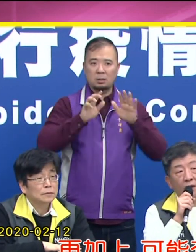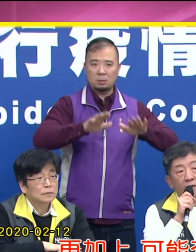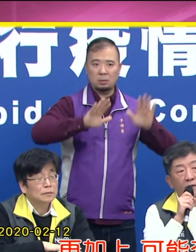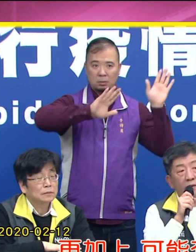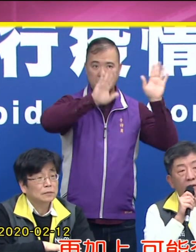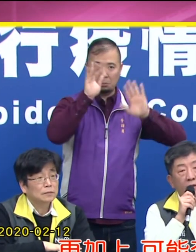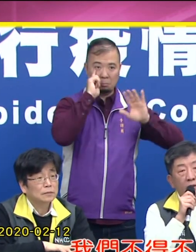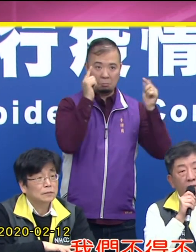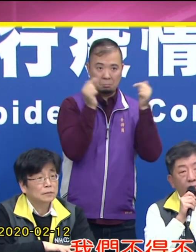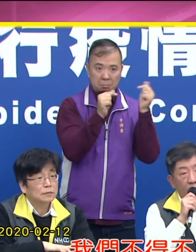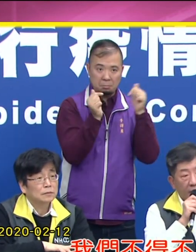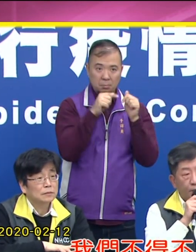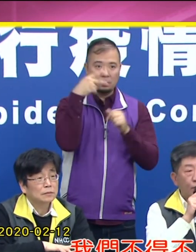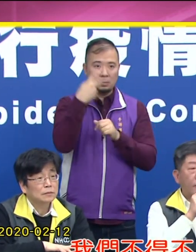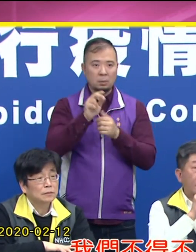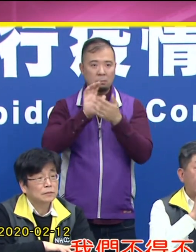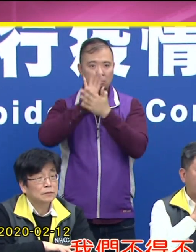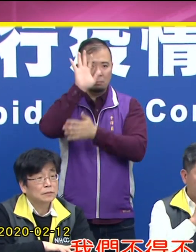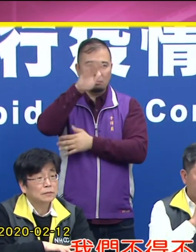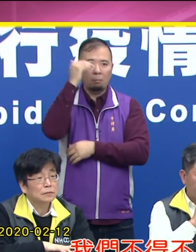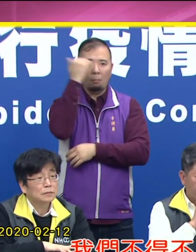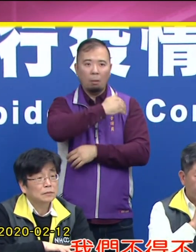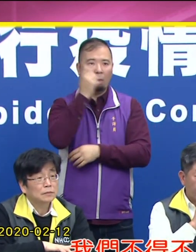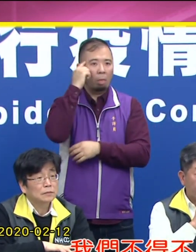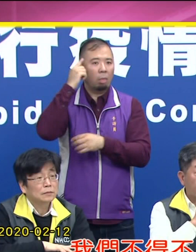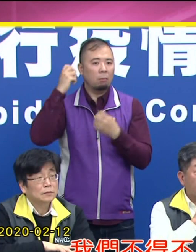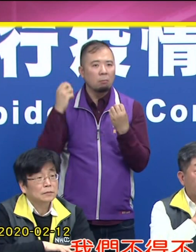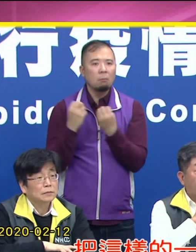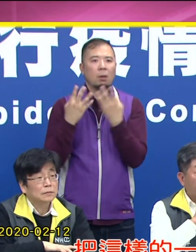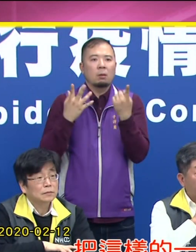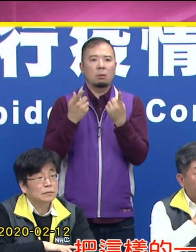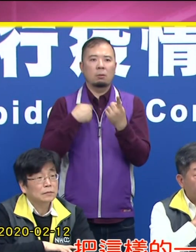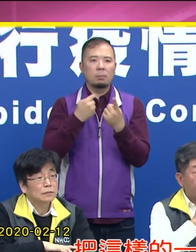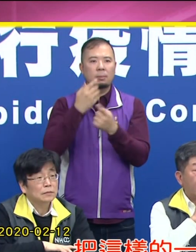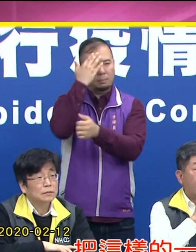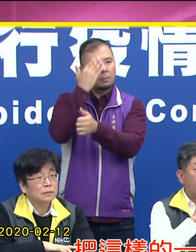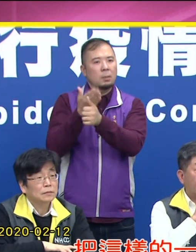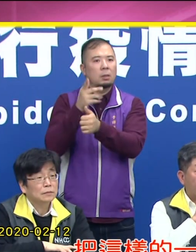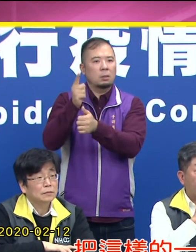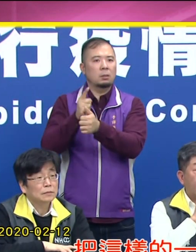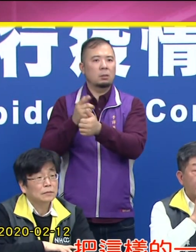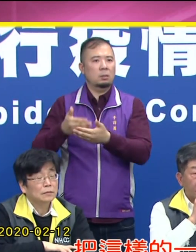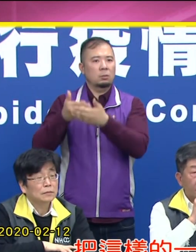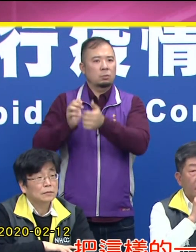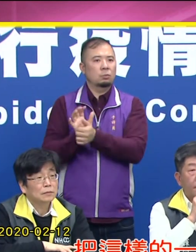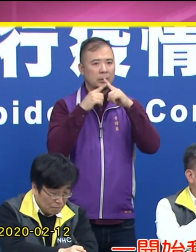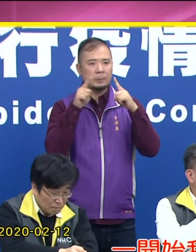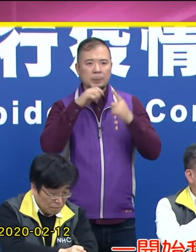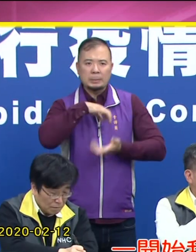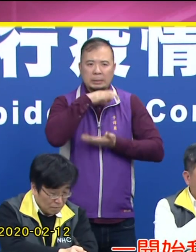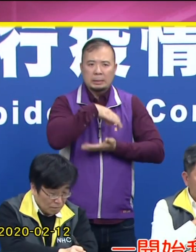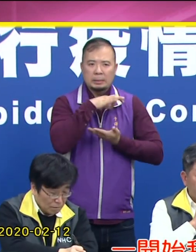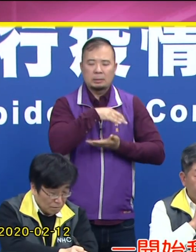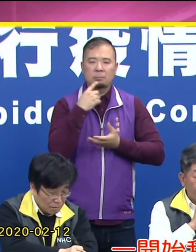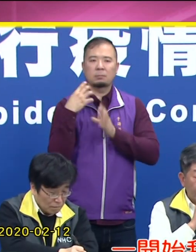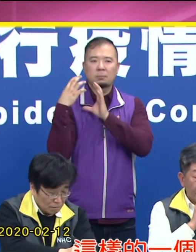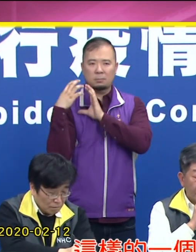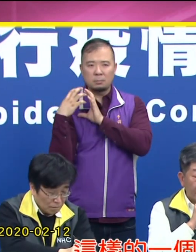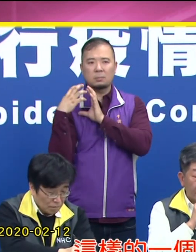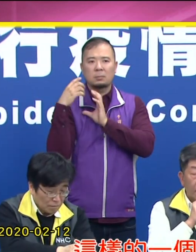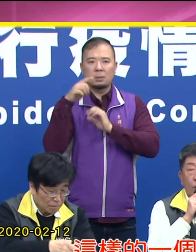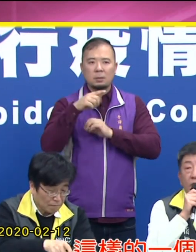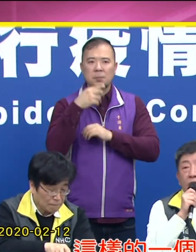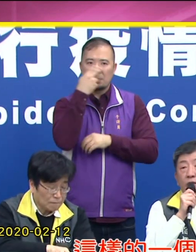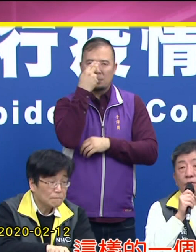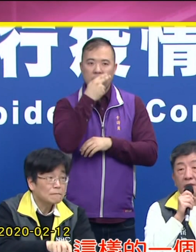其实是跟他的妈妈一起去日本，可是呢，因为妈妈是有国籍的，可是他没有，所以等于要回来的时候，我们不是针对中港澳的人已经